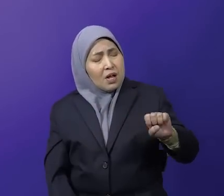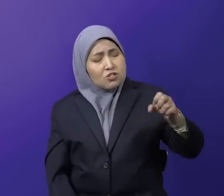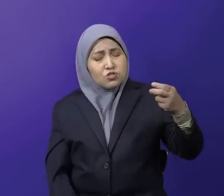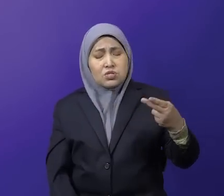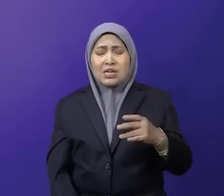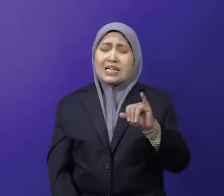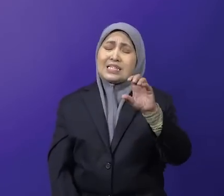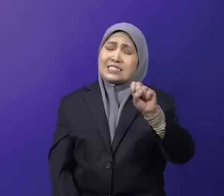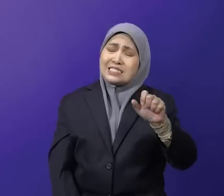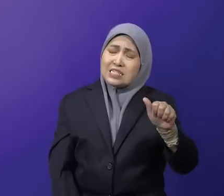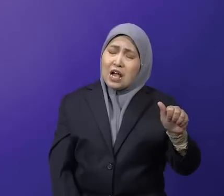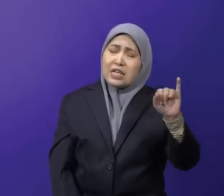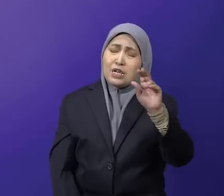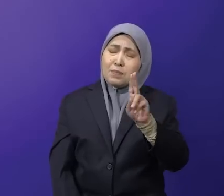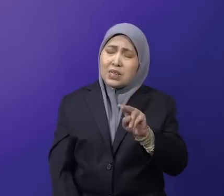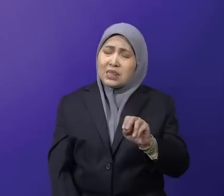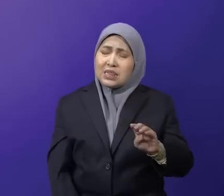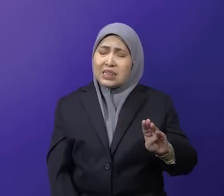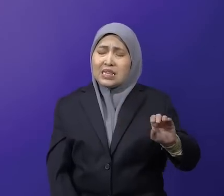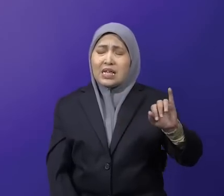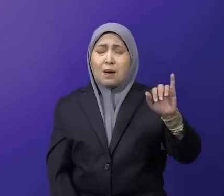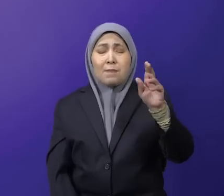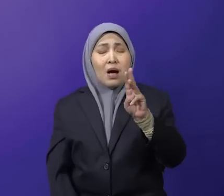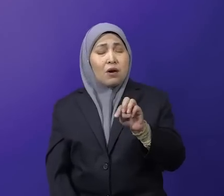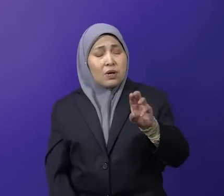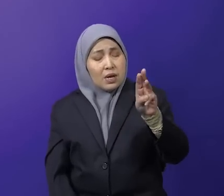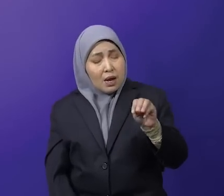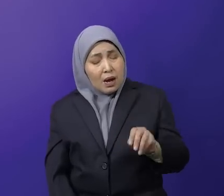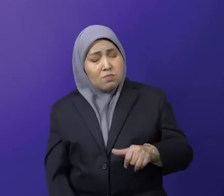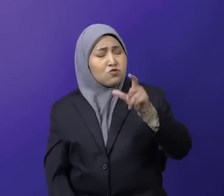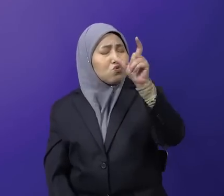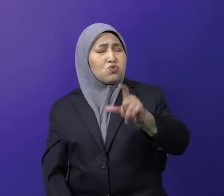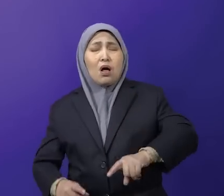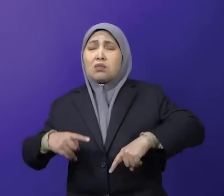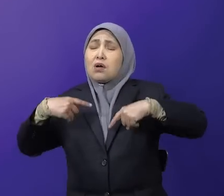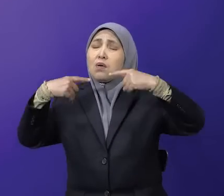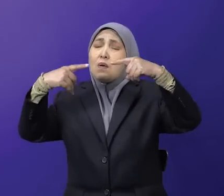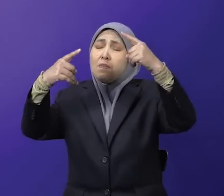المسيح عيسى بن مريم